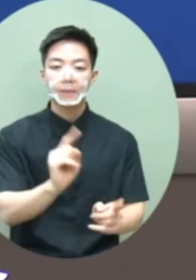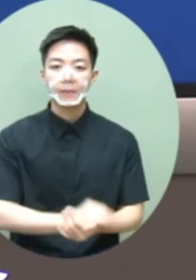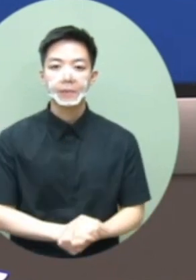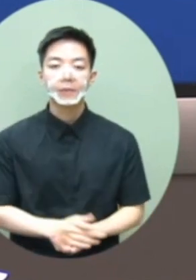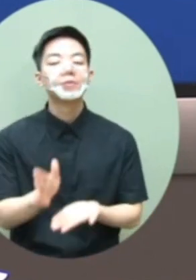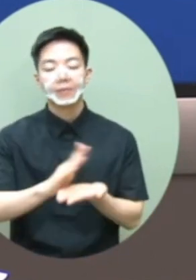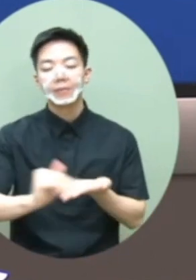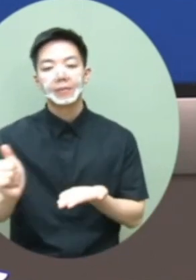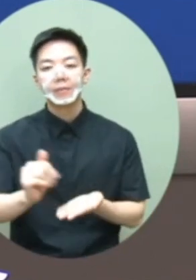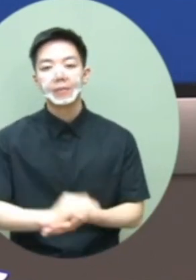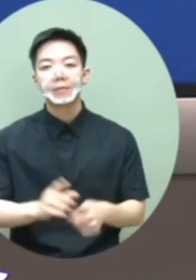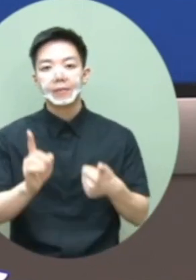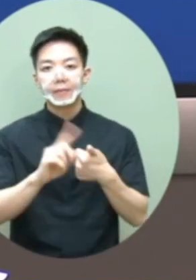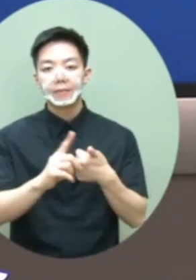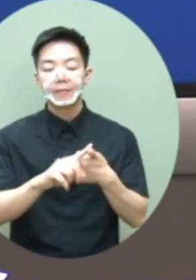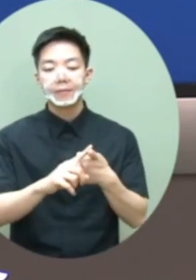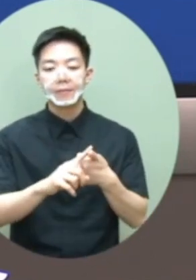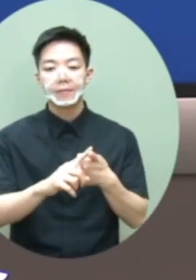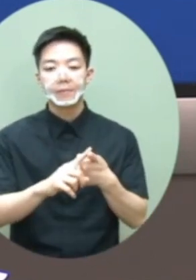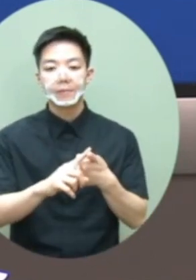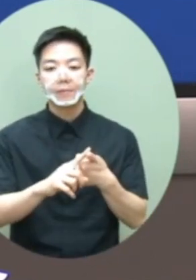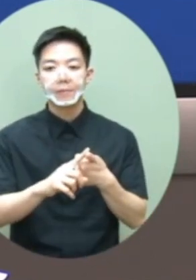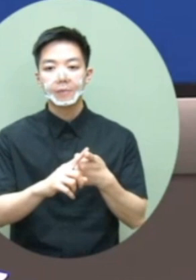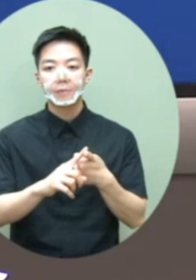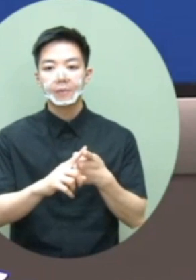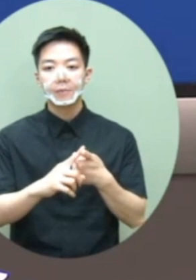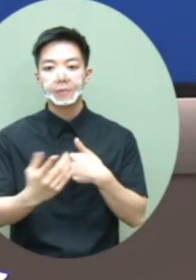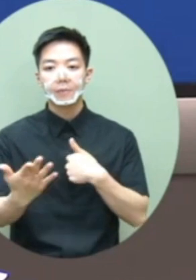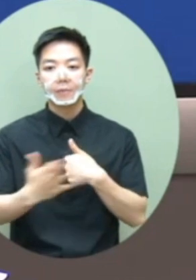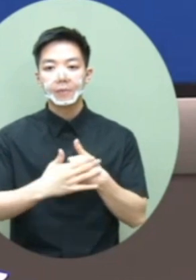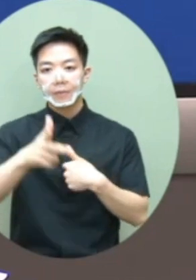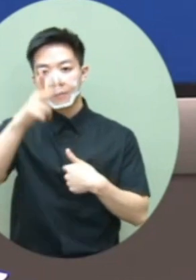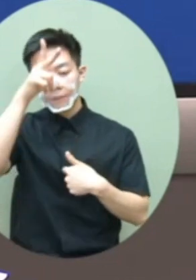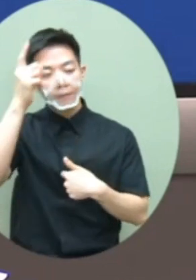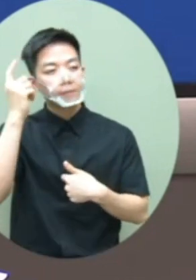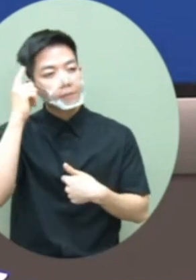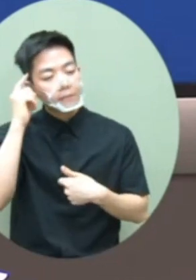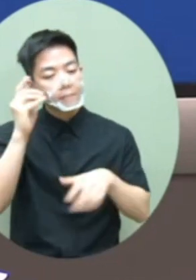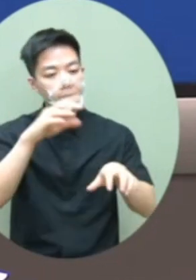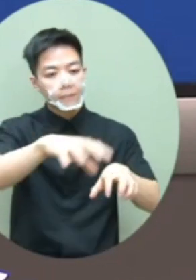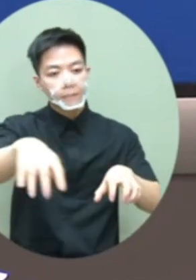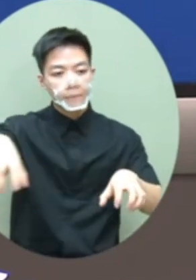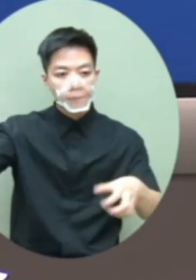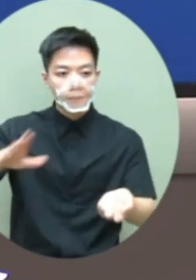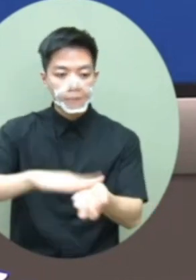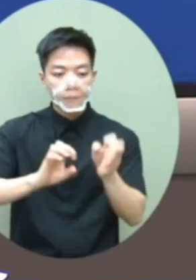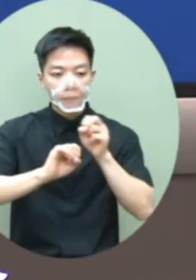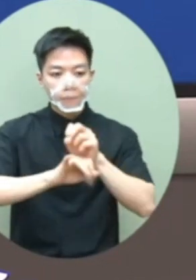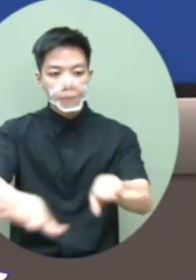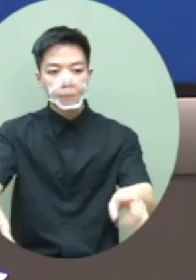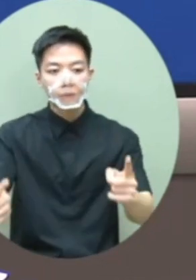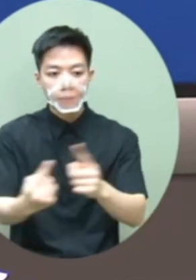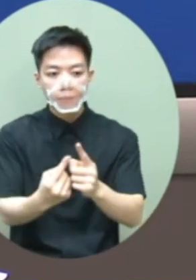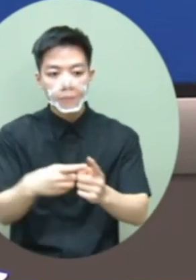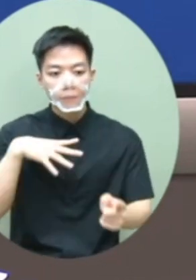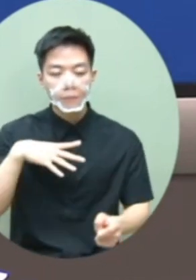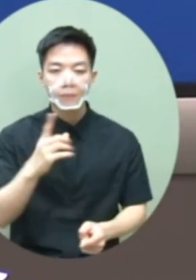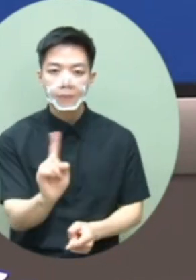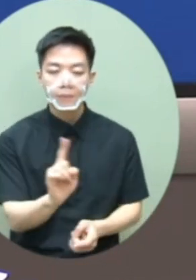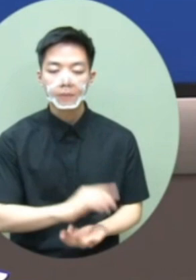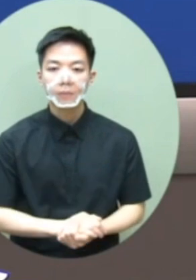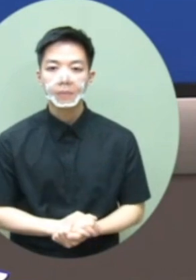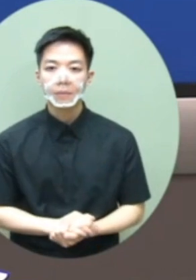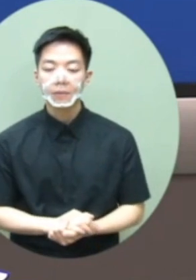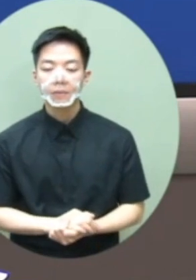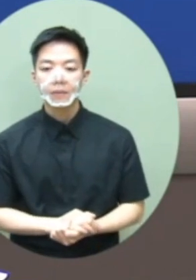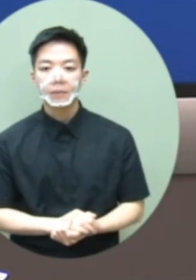楚的了，一方面呢就是让政府更加好掌握现在社会的整体的感染情况，另一方